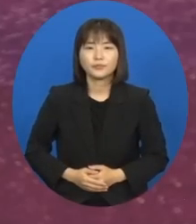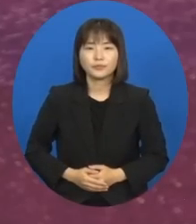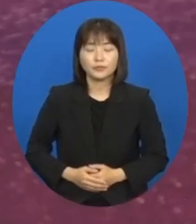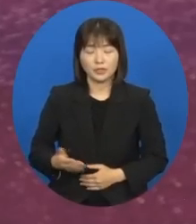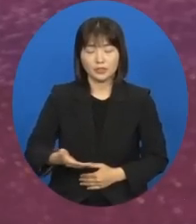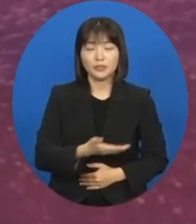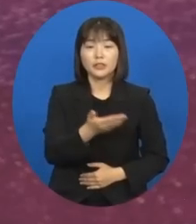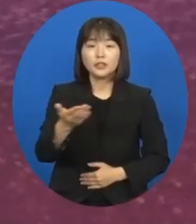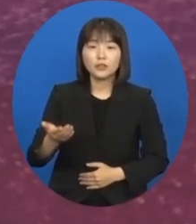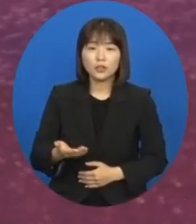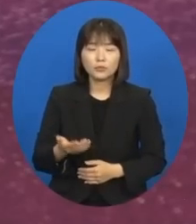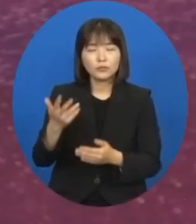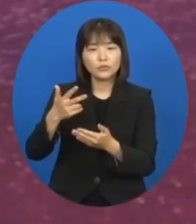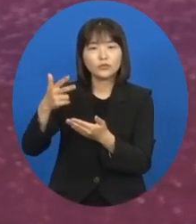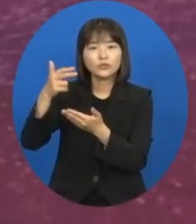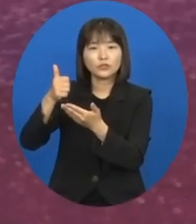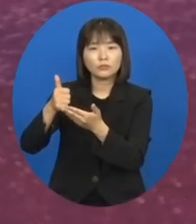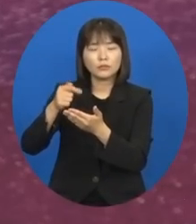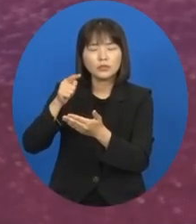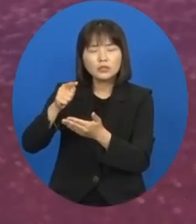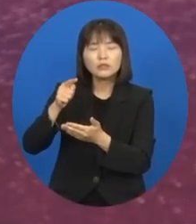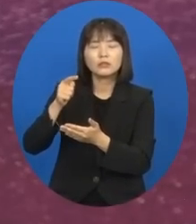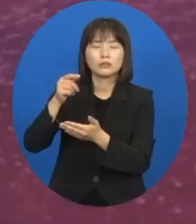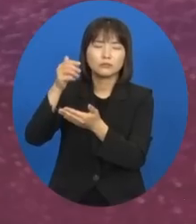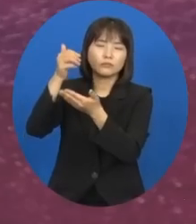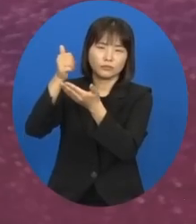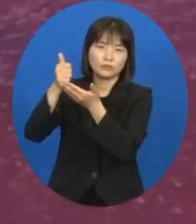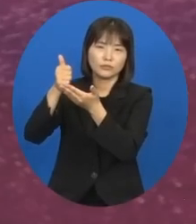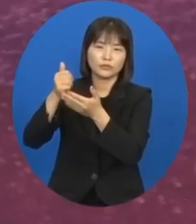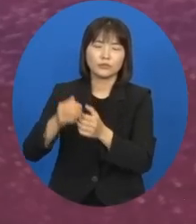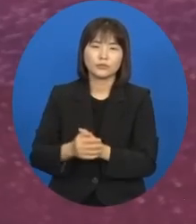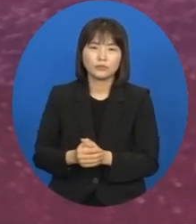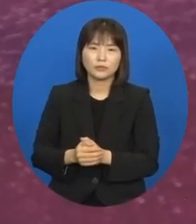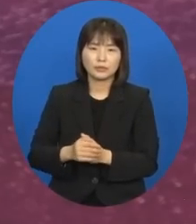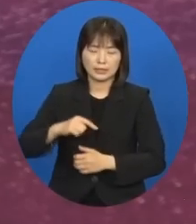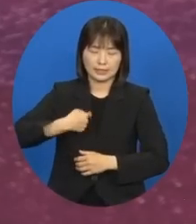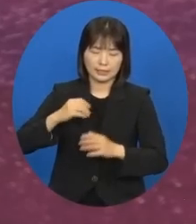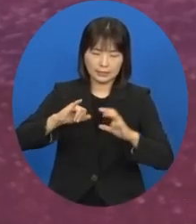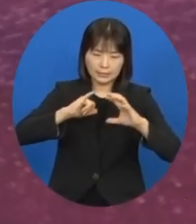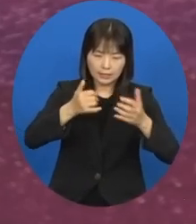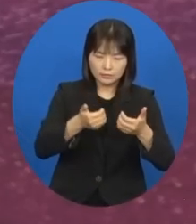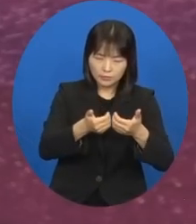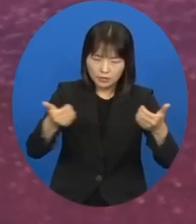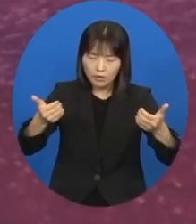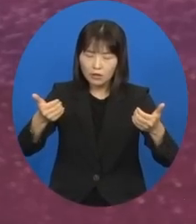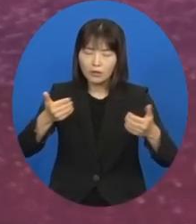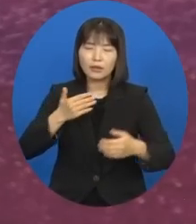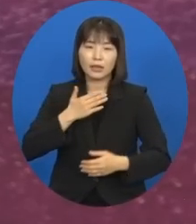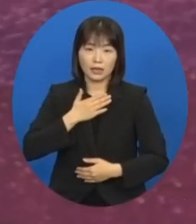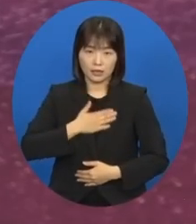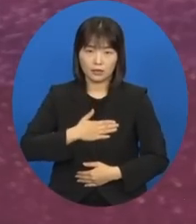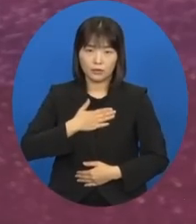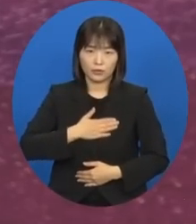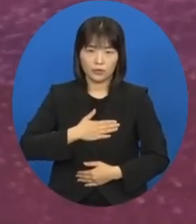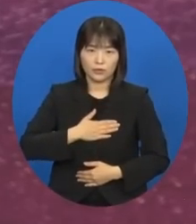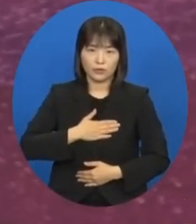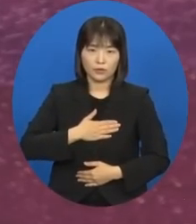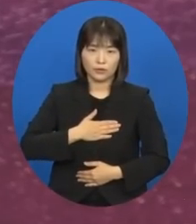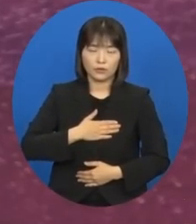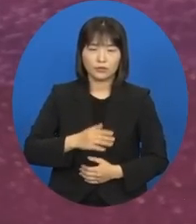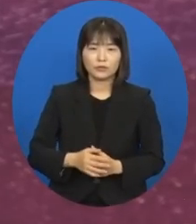여러분 주님은 그런 분이십니다 자신이 세상을 떠날 것을 아시기도 했지만